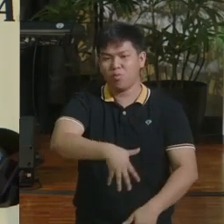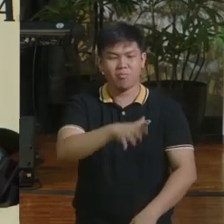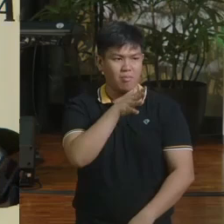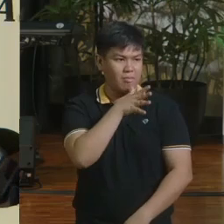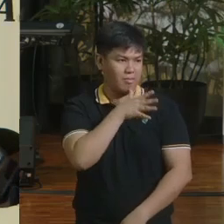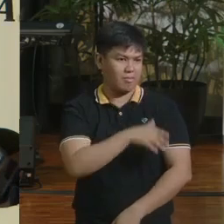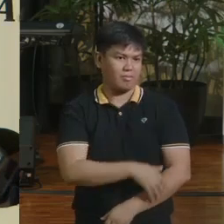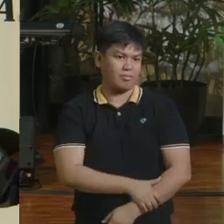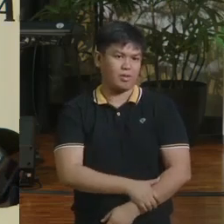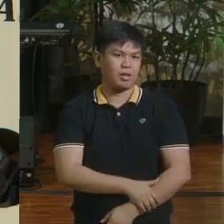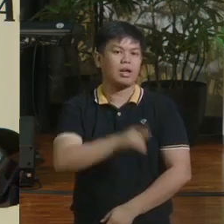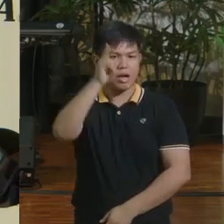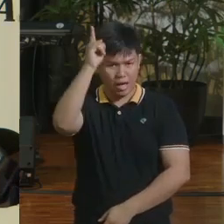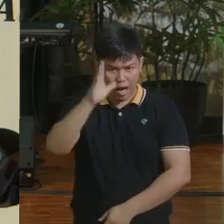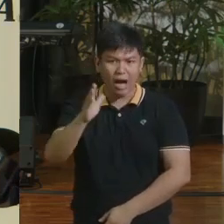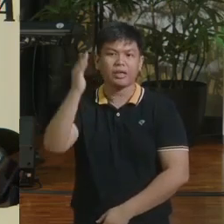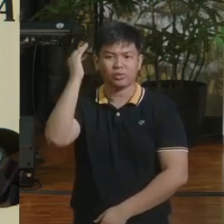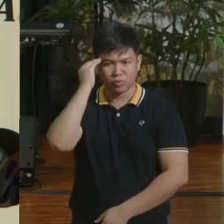ay tinawag na.